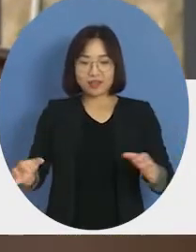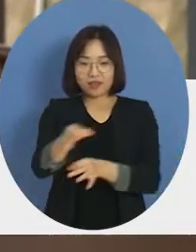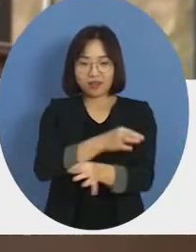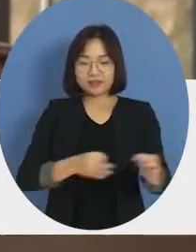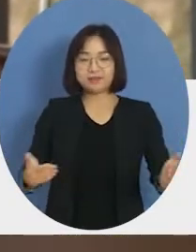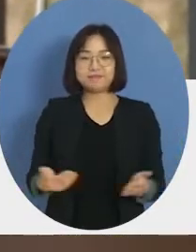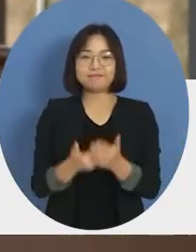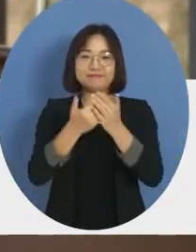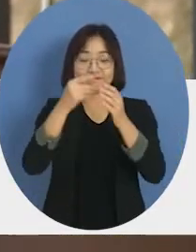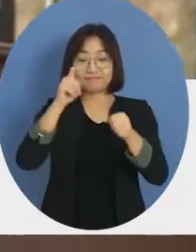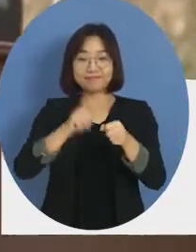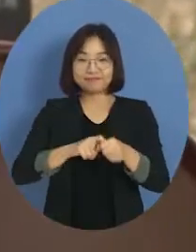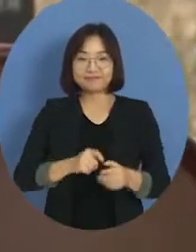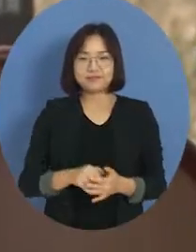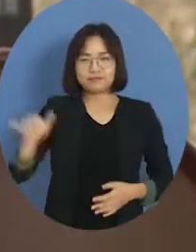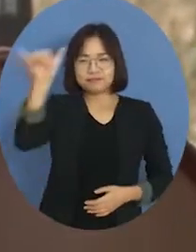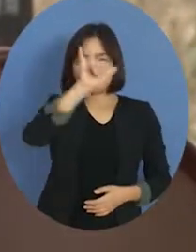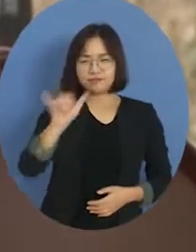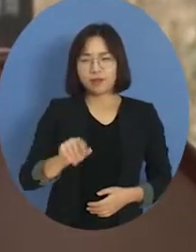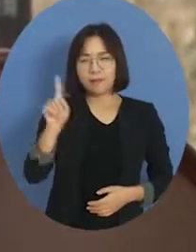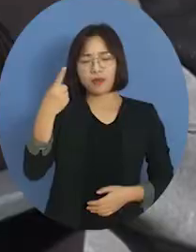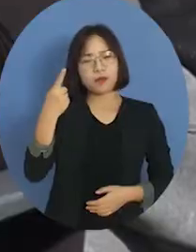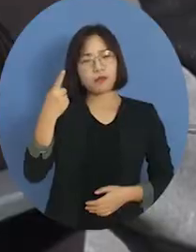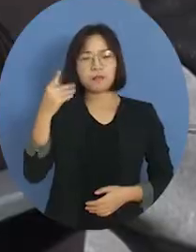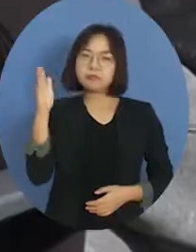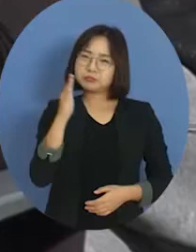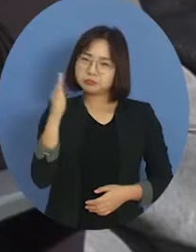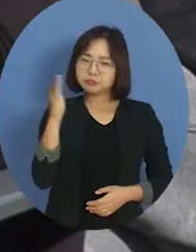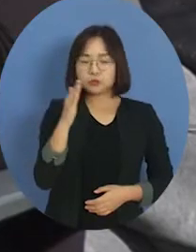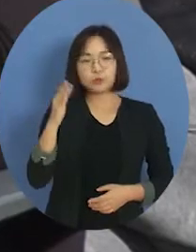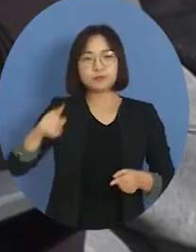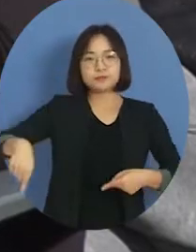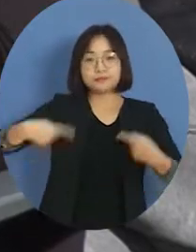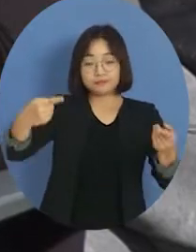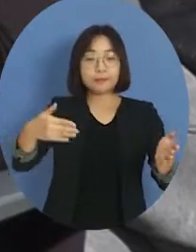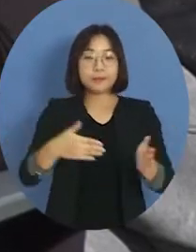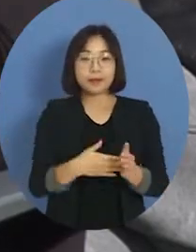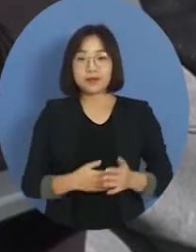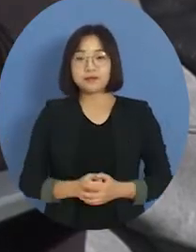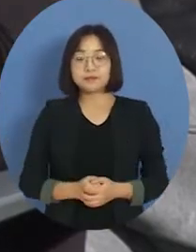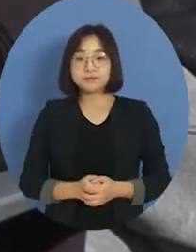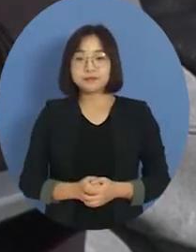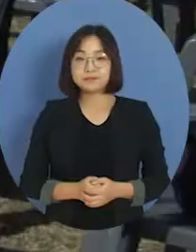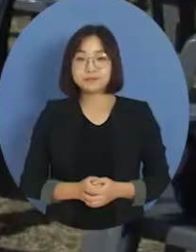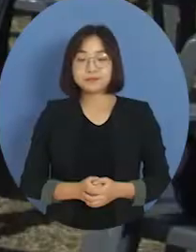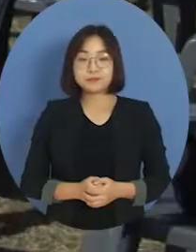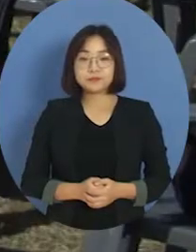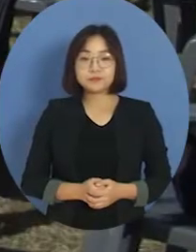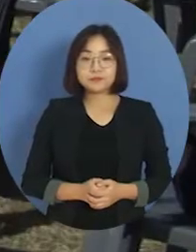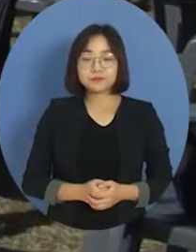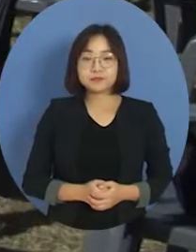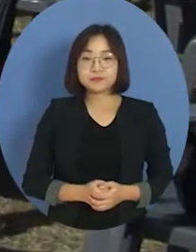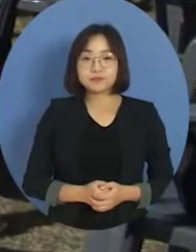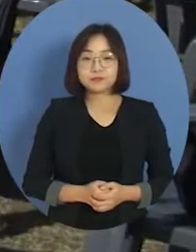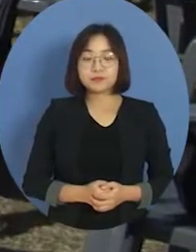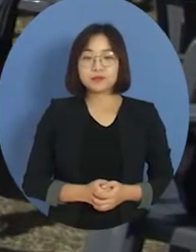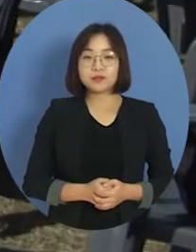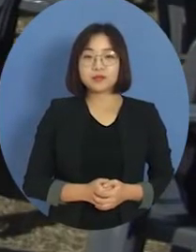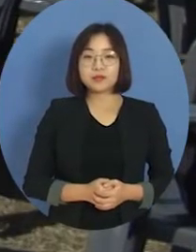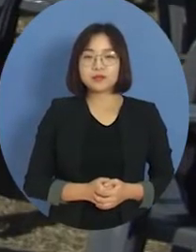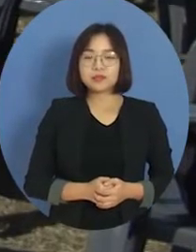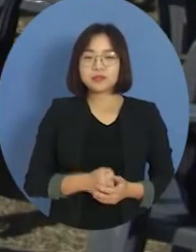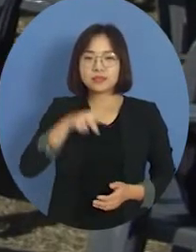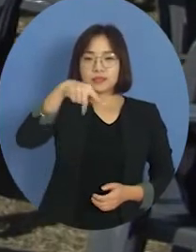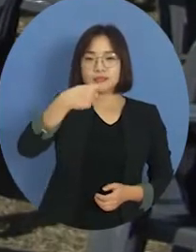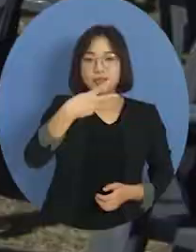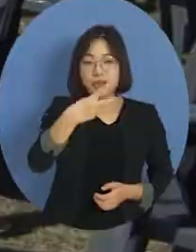지역경제 활성화를 위해 마련한 것으로 전국에서 100여 명의 선수와 임원이 참가했습니다. 경기 종목은 부위